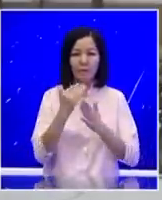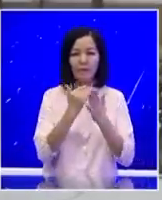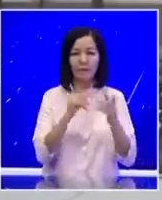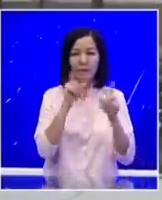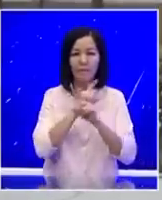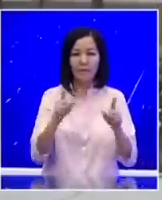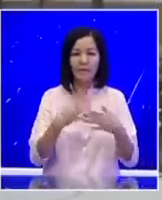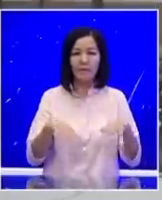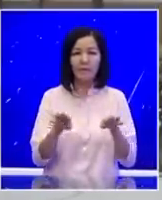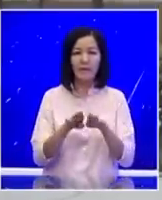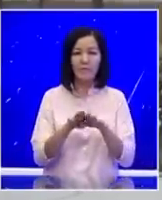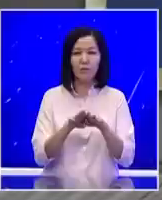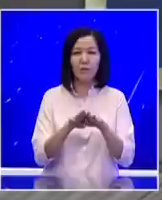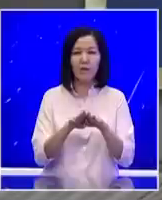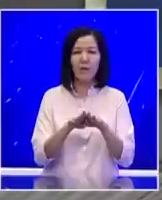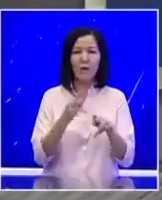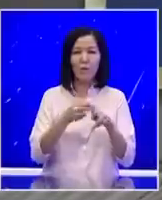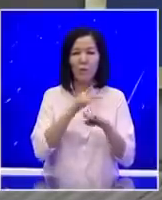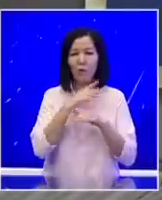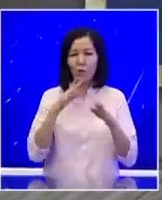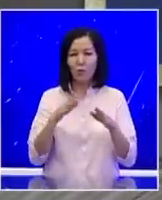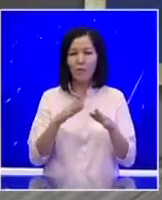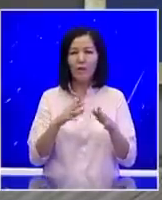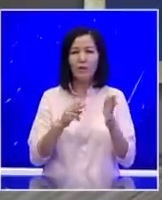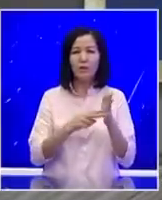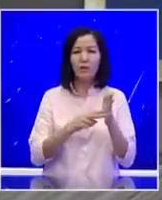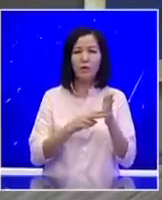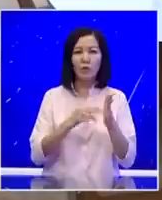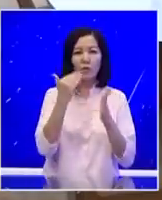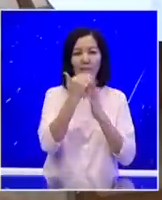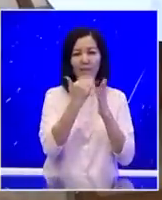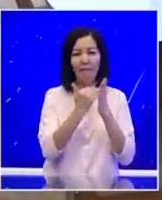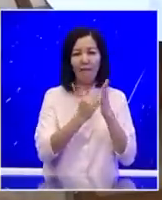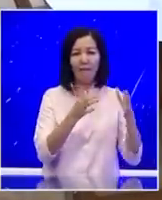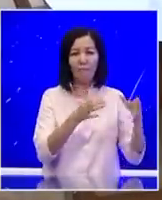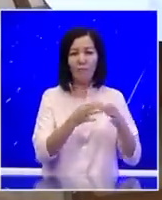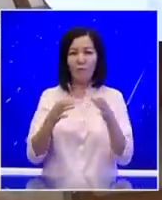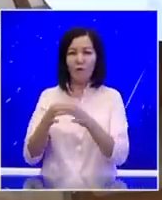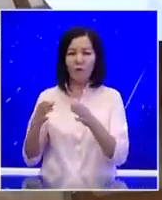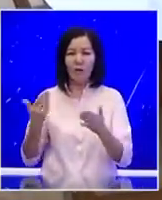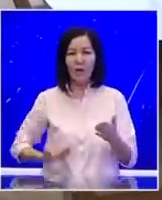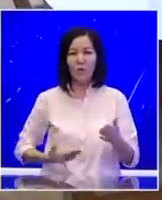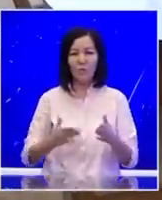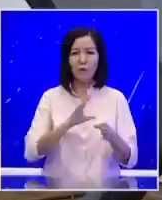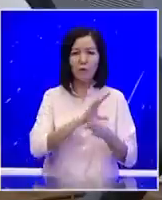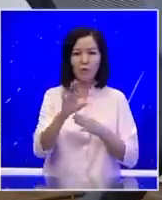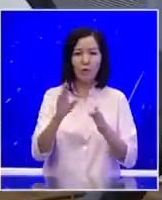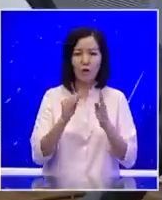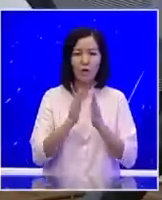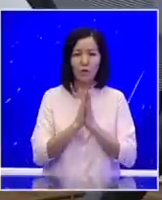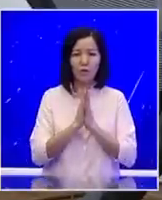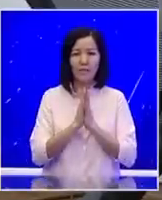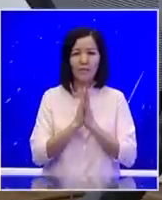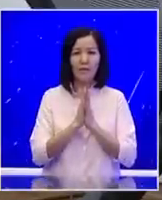әлеуметтік бағдарламалар мекемесінде де дәл осындай қарбалас. 7 түрлі санат бойынша әлеуметтік төлемге жолданған сұраныстар